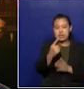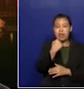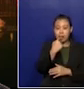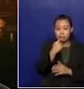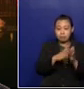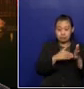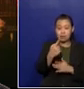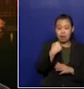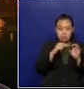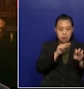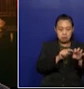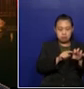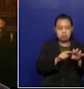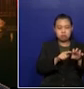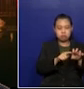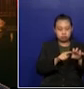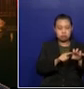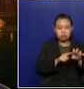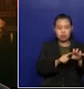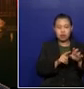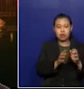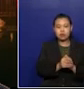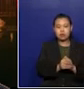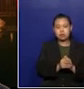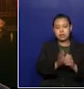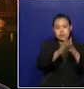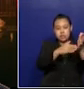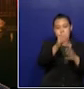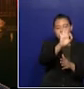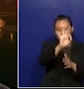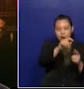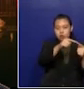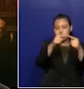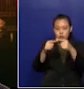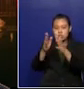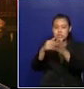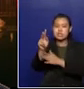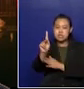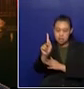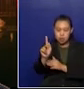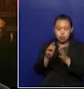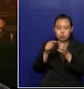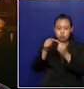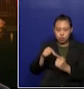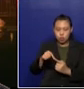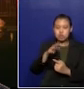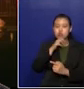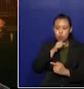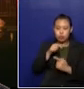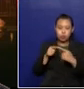อบใช้ไปสมัครแอปเป๋าตังมาบาร์โค้ด QR โค้ดไปเข้ากระเป๋าในทุนจริงเหรอโทษ